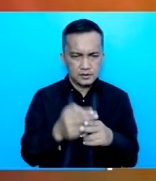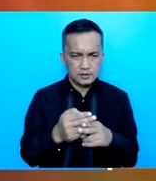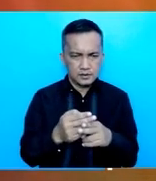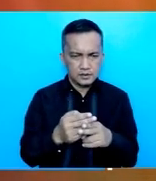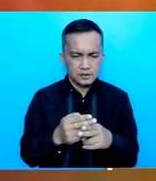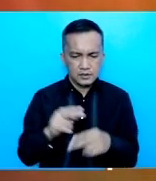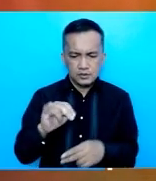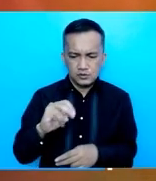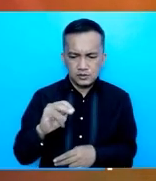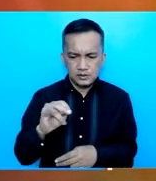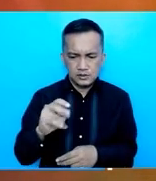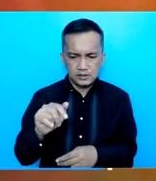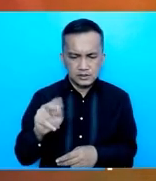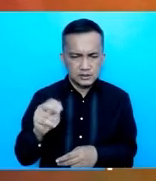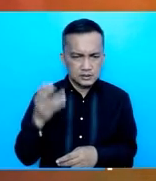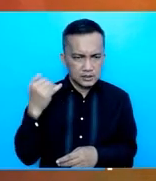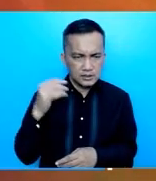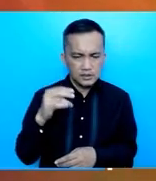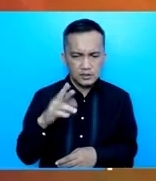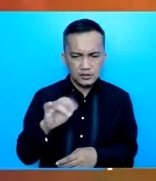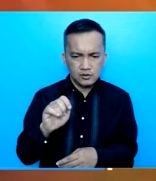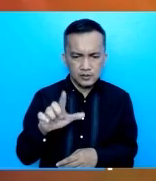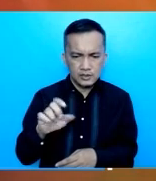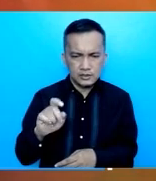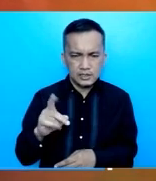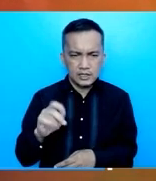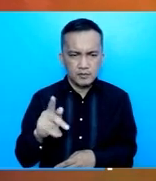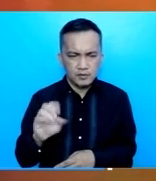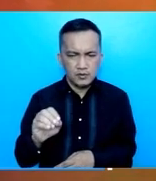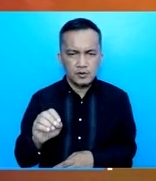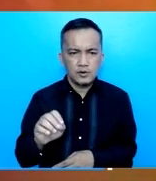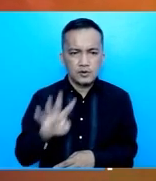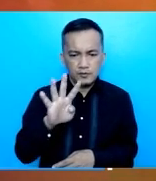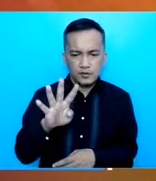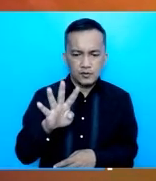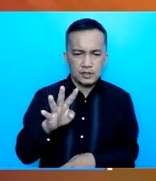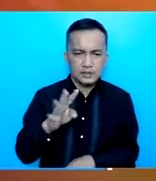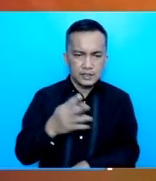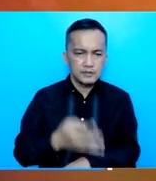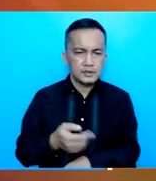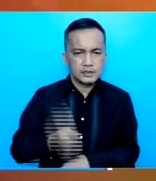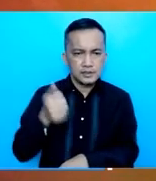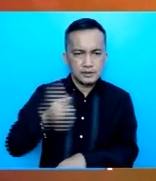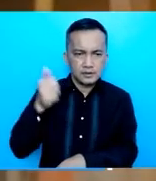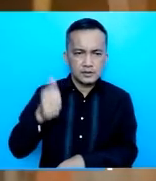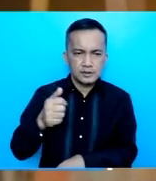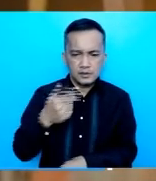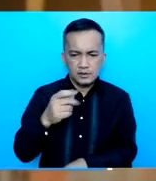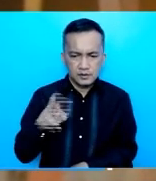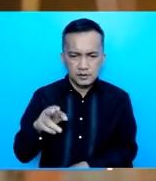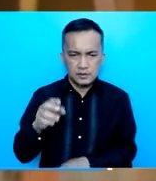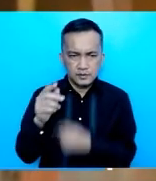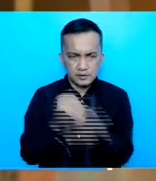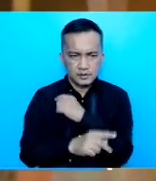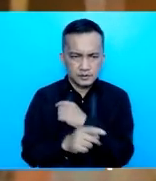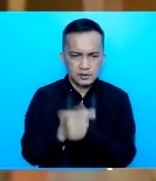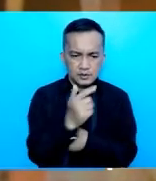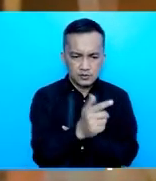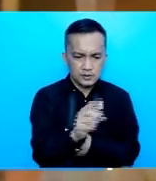candidate na isang Roel De Gamo. 4 na beses nanalo si De Gamo bilang gobernador ng probinsya noong